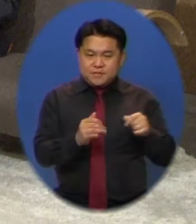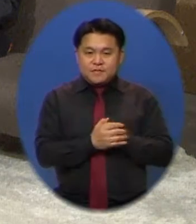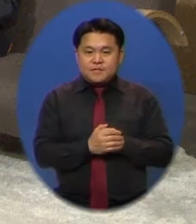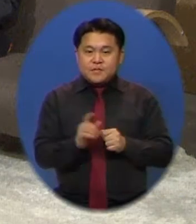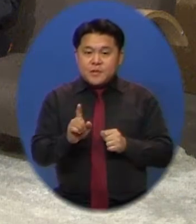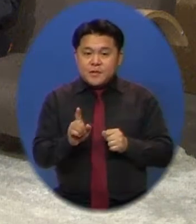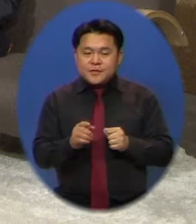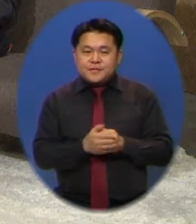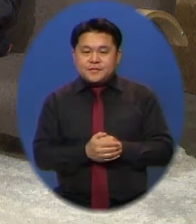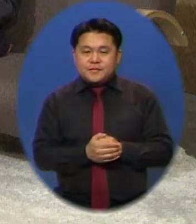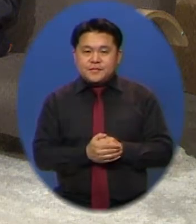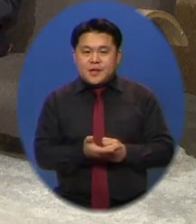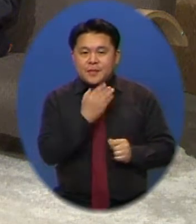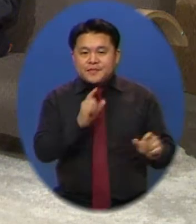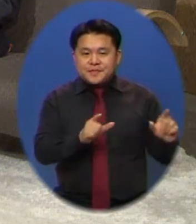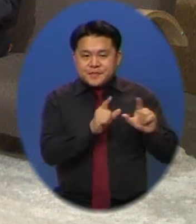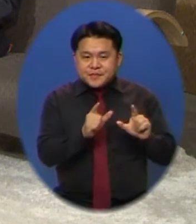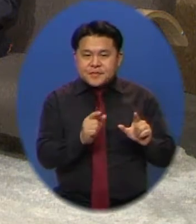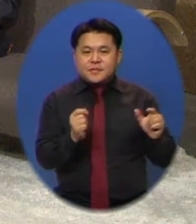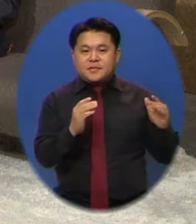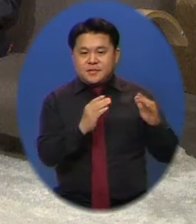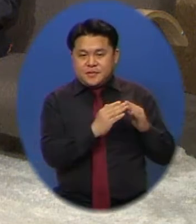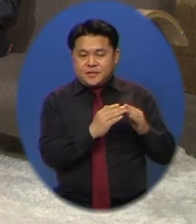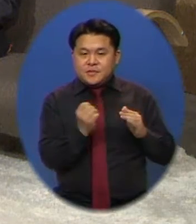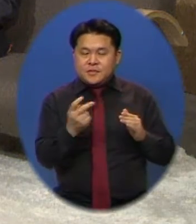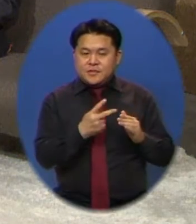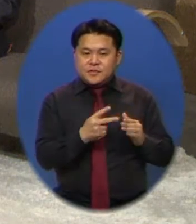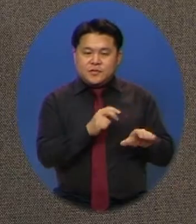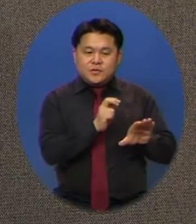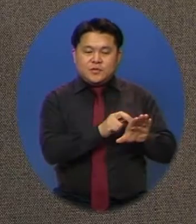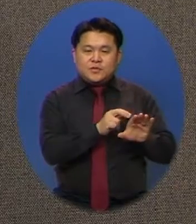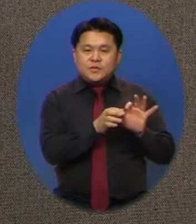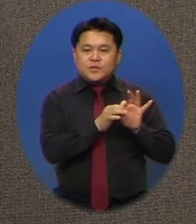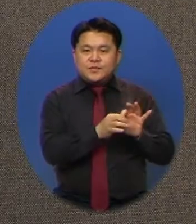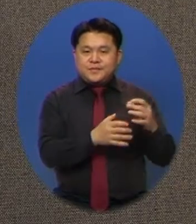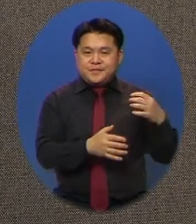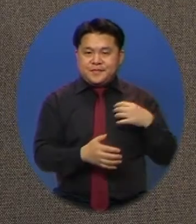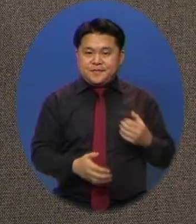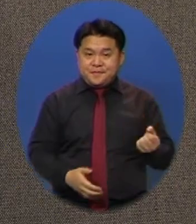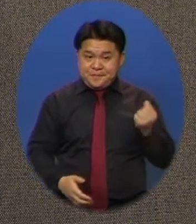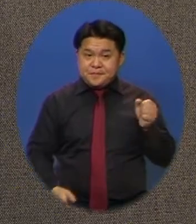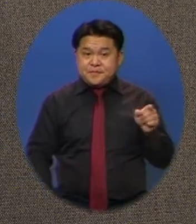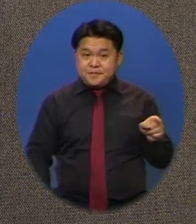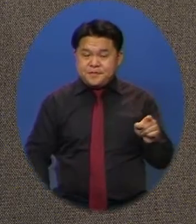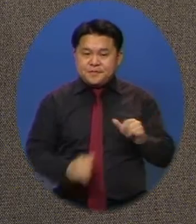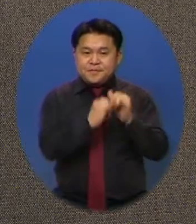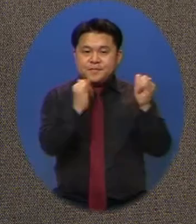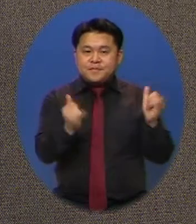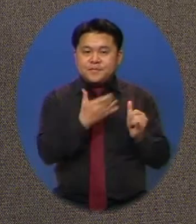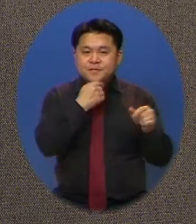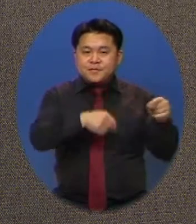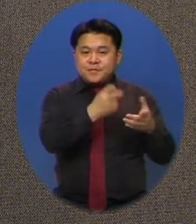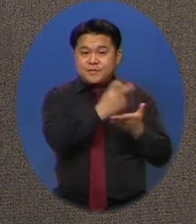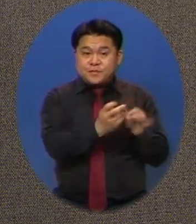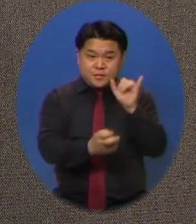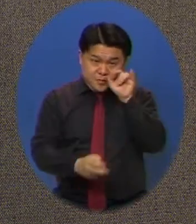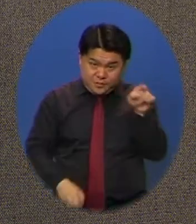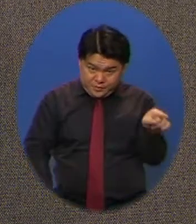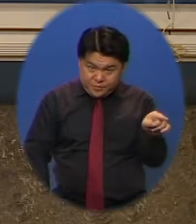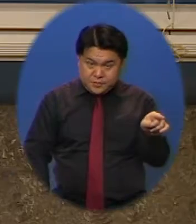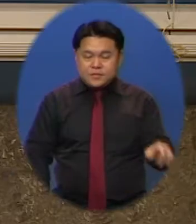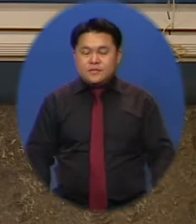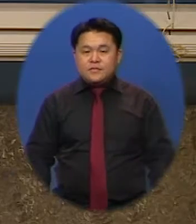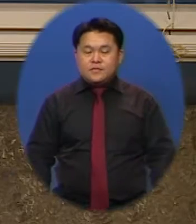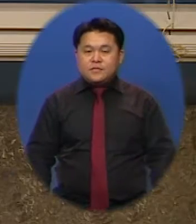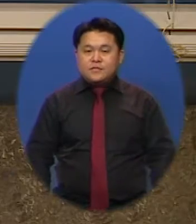어려운 분들에 대한 생계, 주거, 의료를 책임지는 사회복지 정책